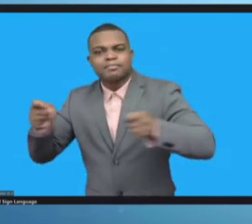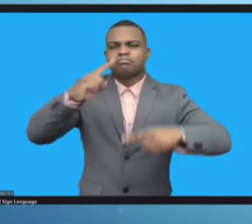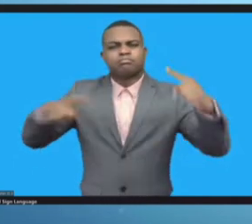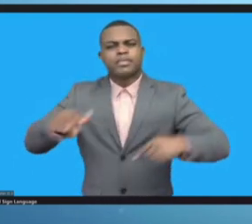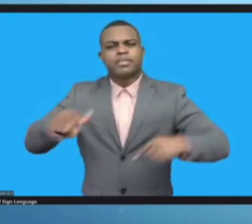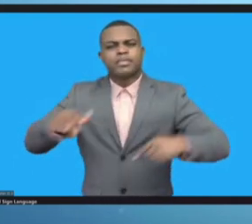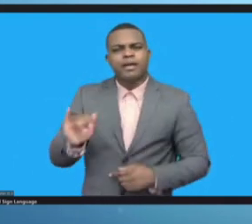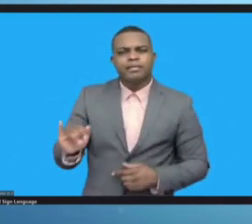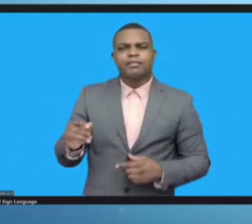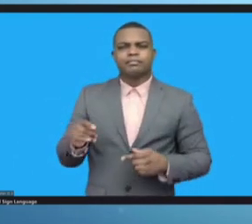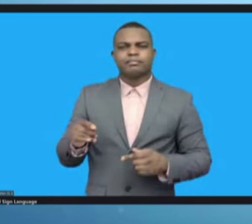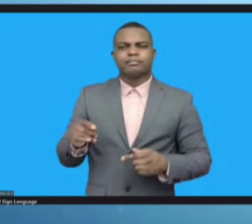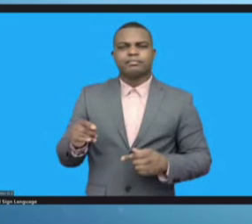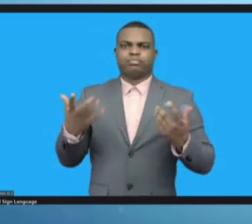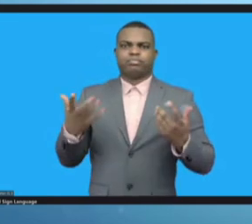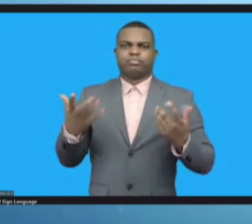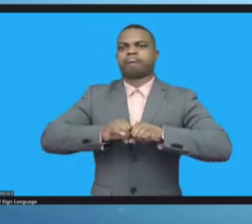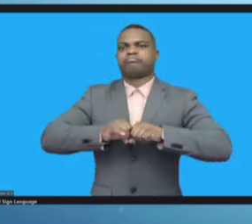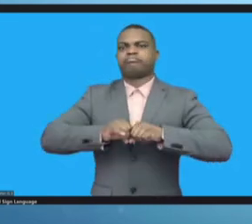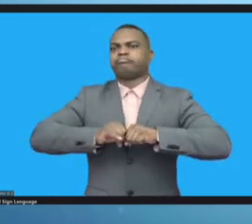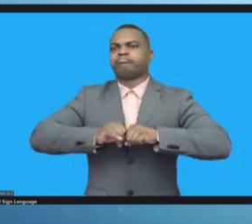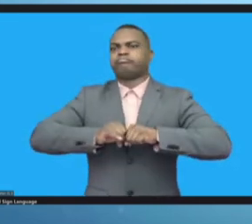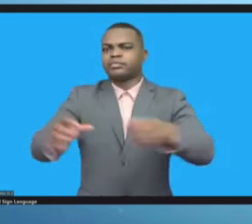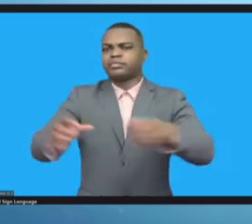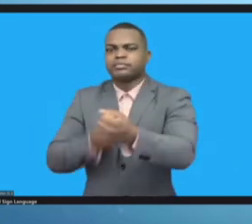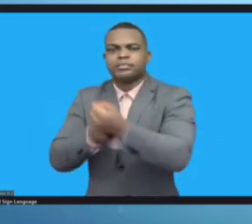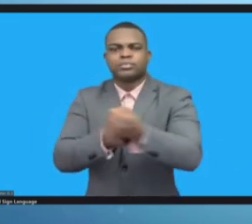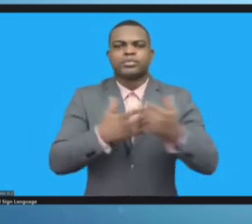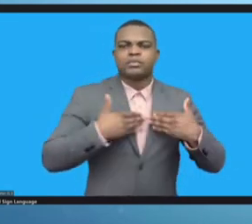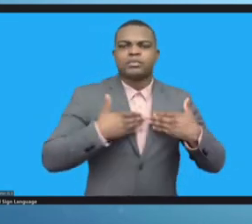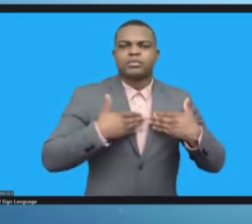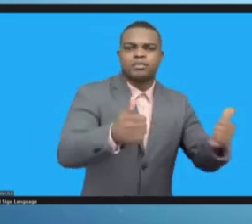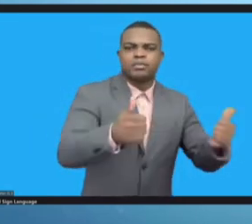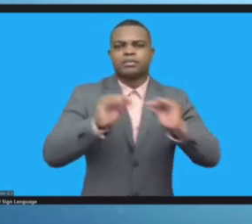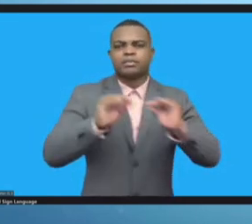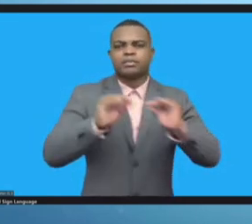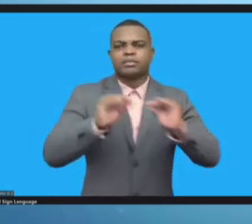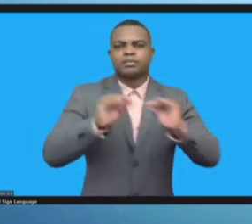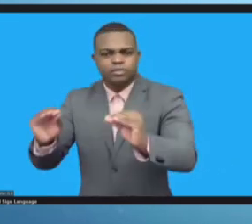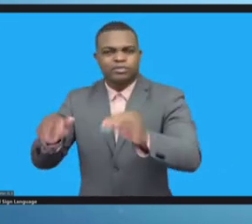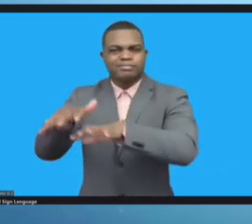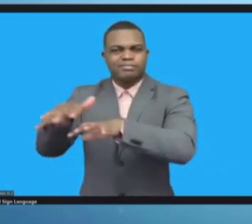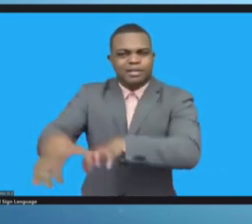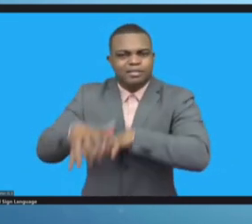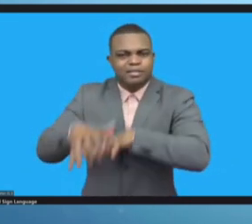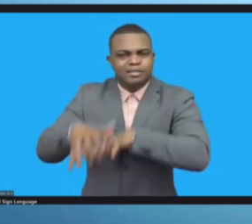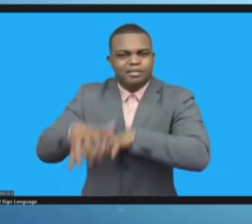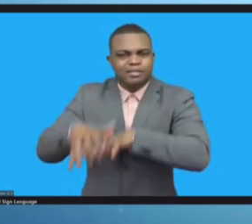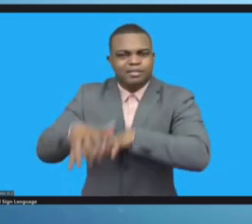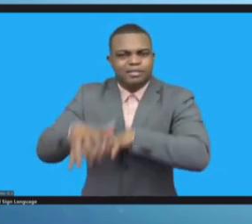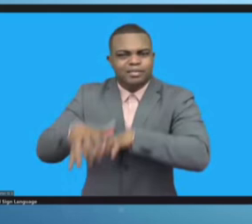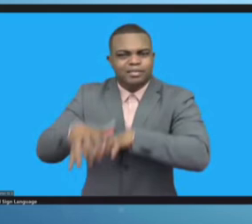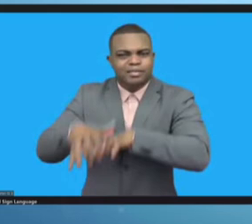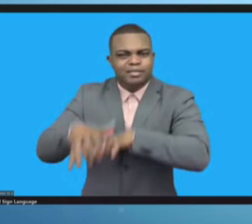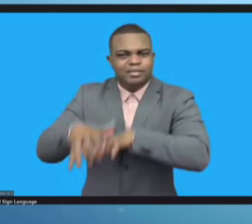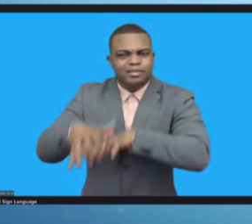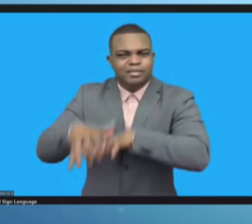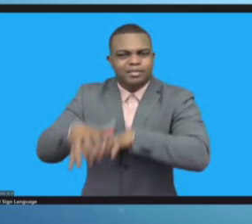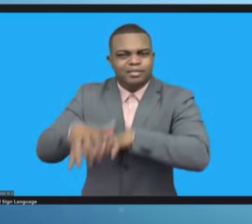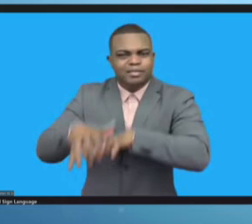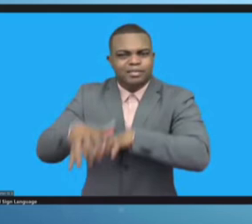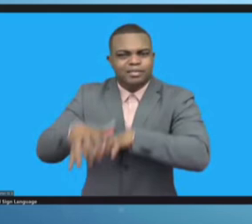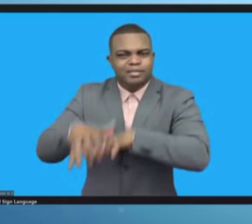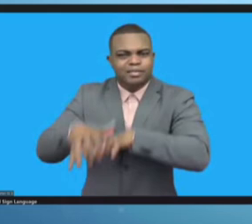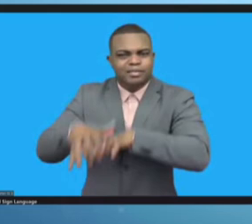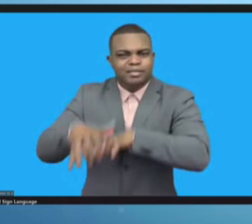santé, l'éducation, l'agriculture, les processus de prise de décision en matière urbaine, la gestion foncière, la prévention